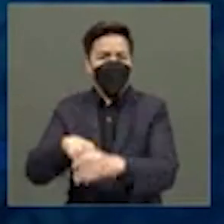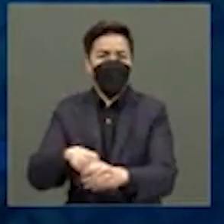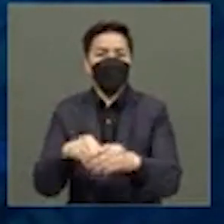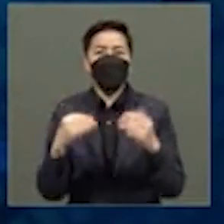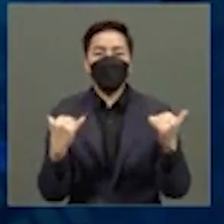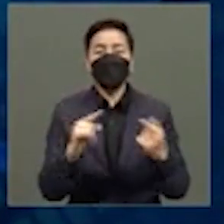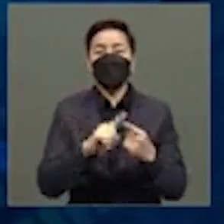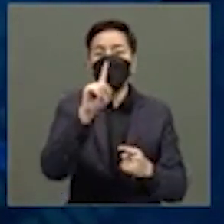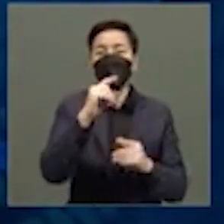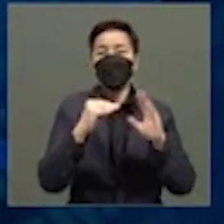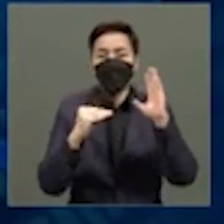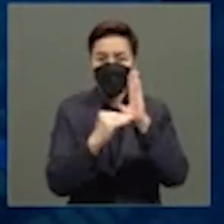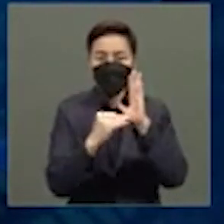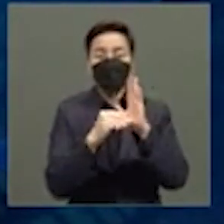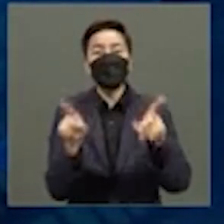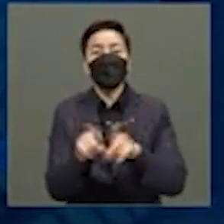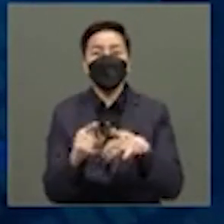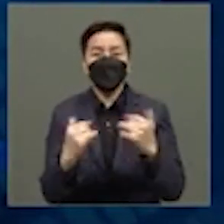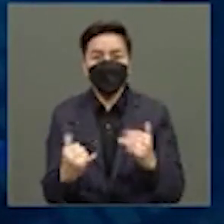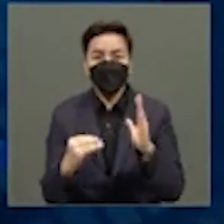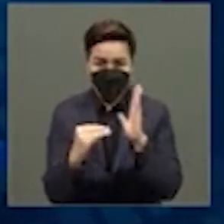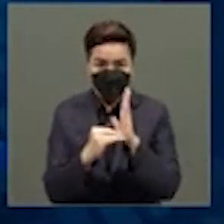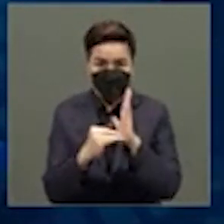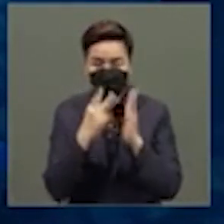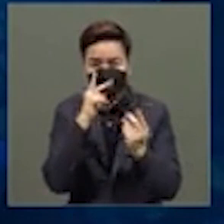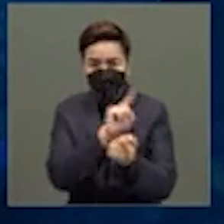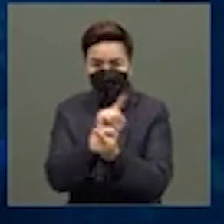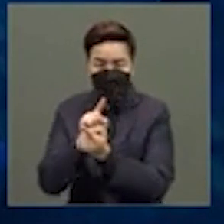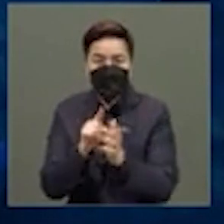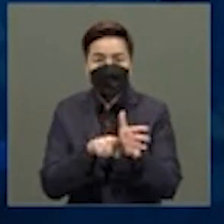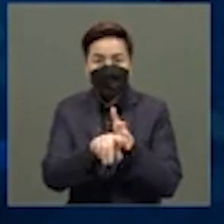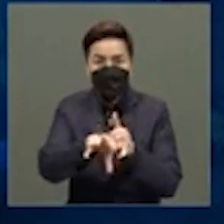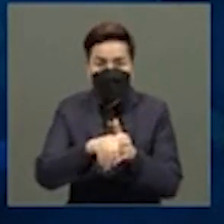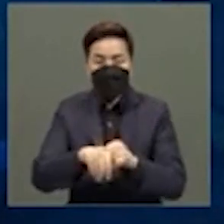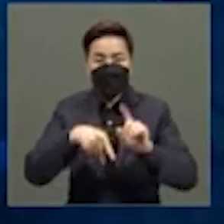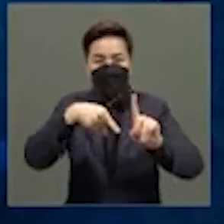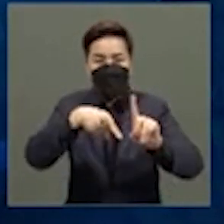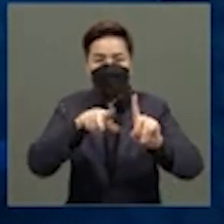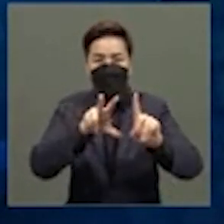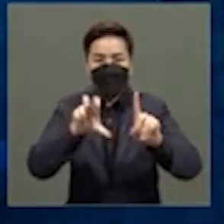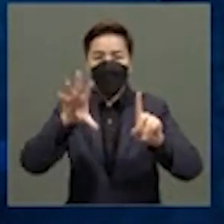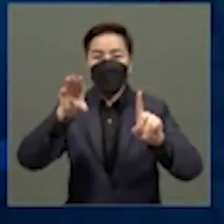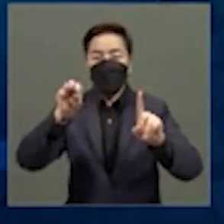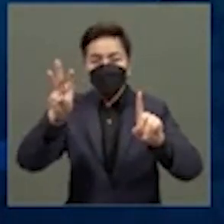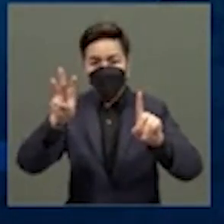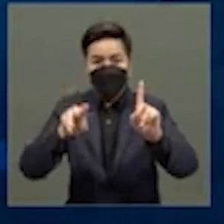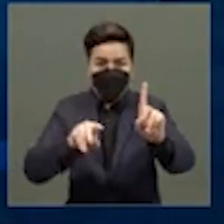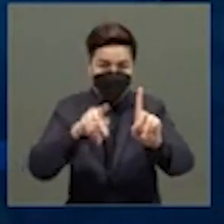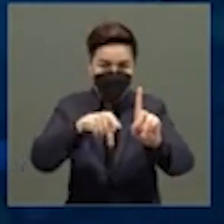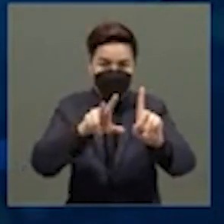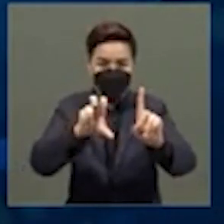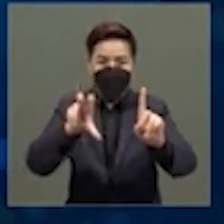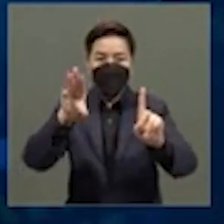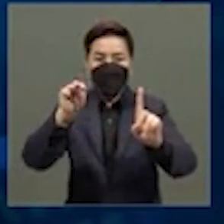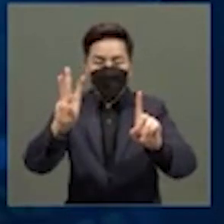ของกทมก็เช่นกันนะคะวันนี้กทมมีรายงานตัวเลข 1,356นะคะซึ่งใน